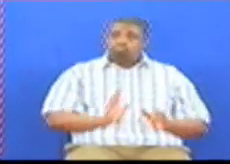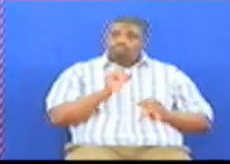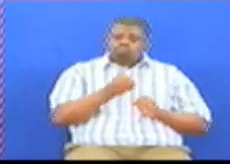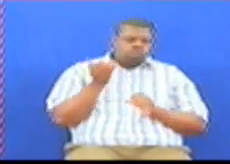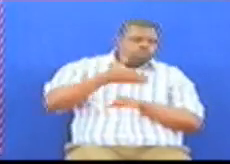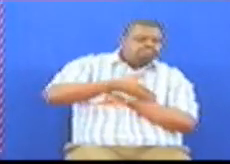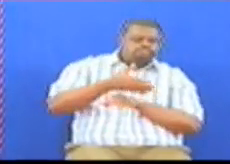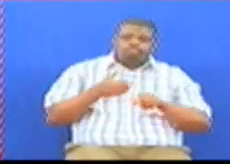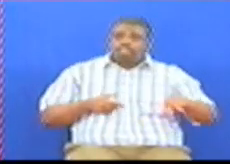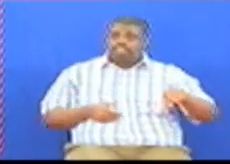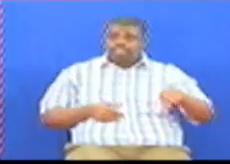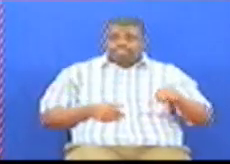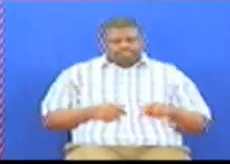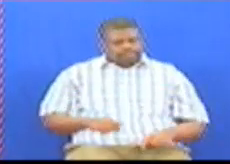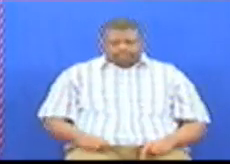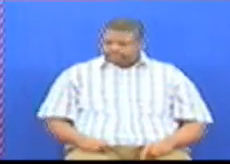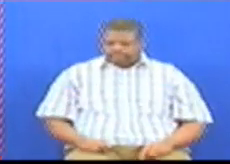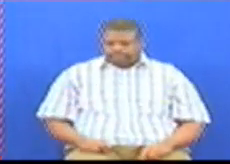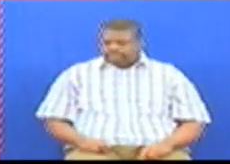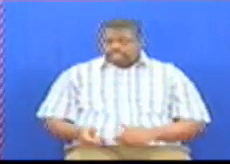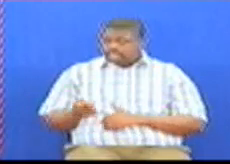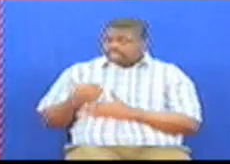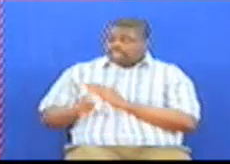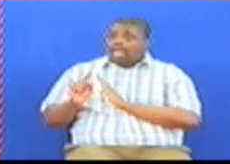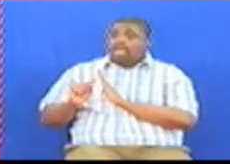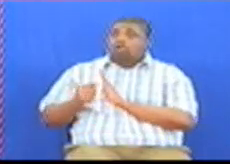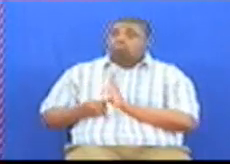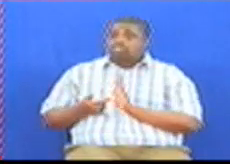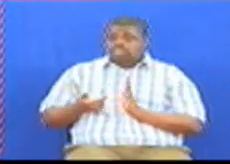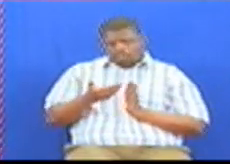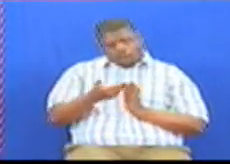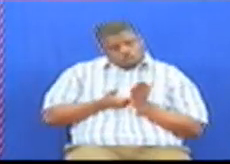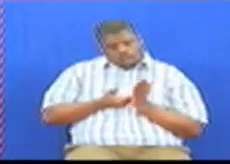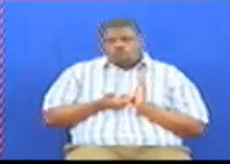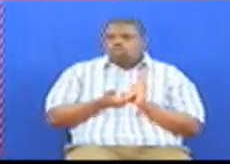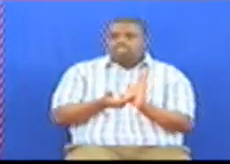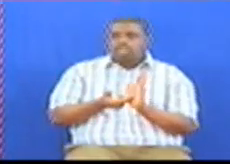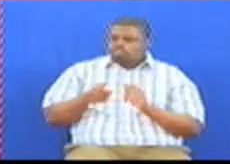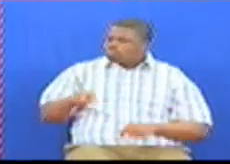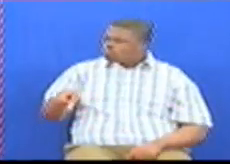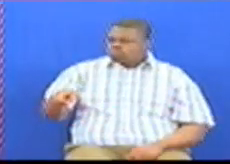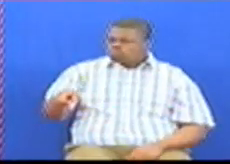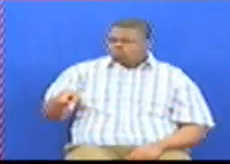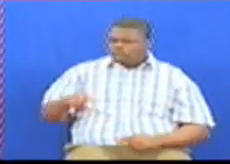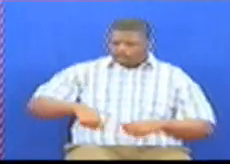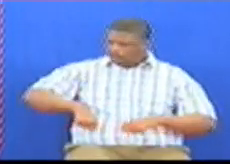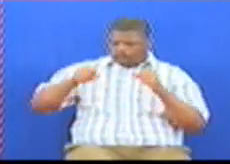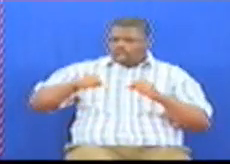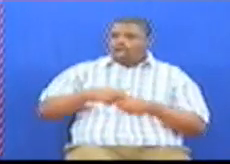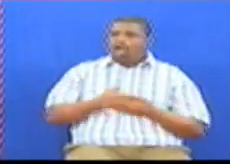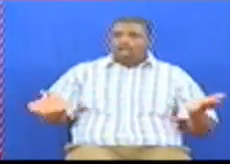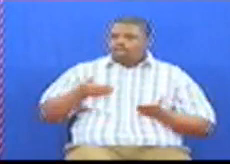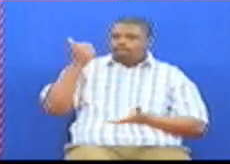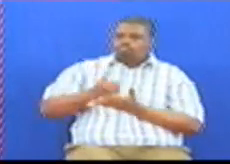kati ile swala. Na katika kanuni ikaonyesha kwamba hana mamlaka ya kutengua yale maamuzi